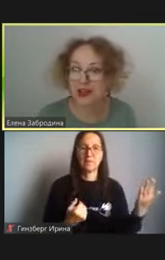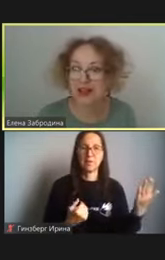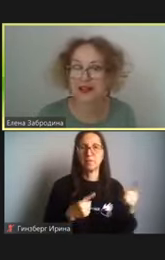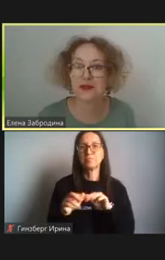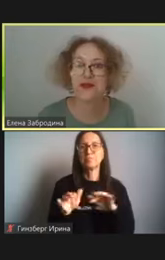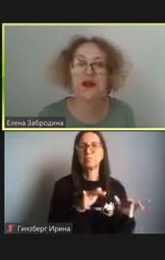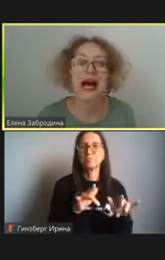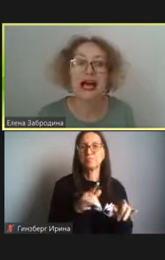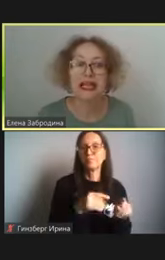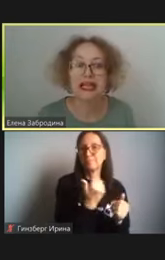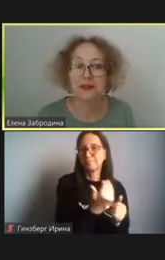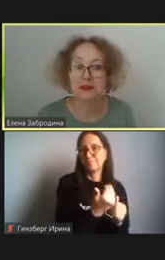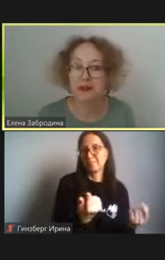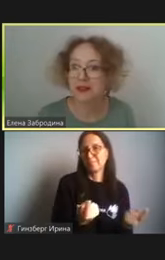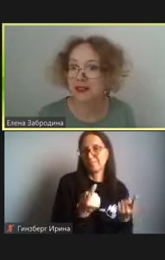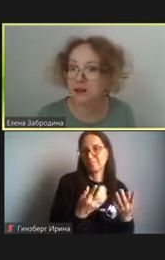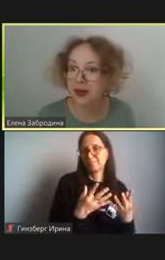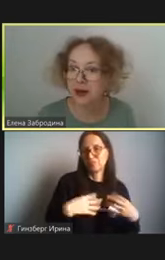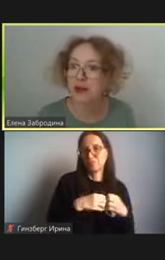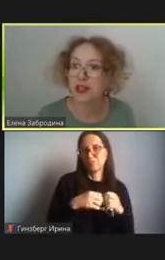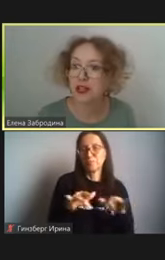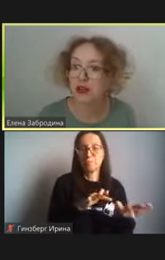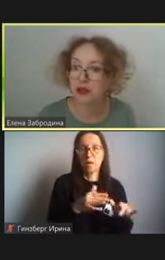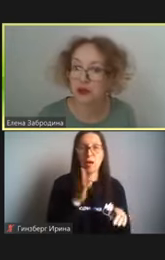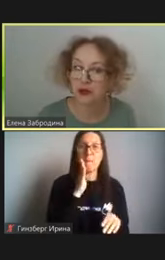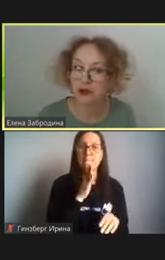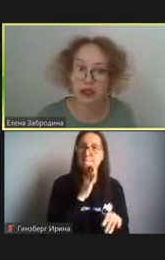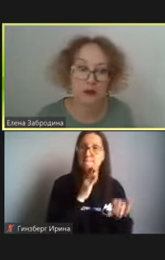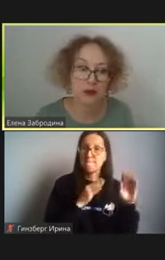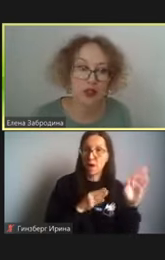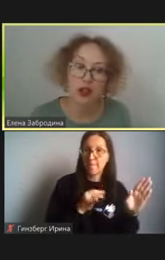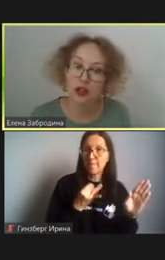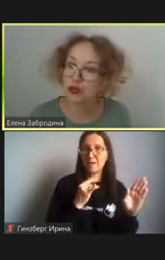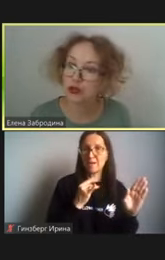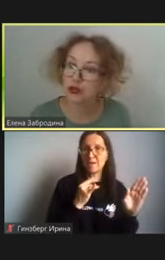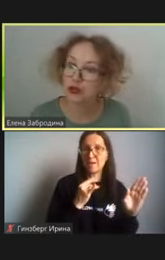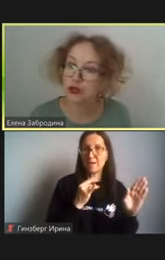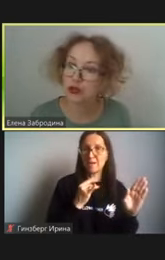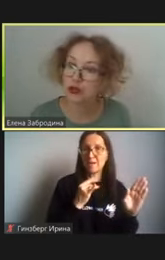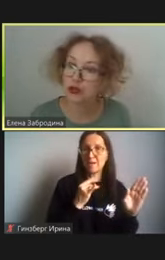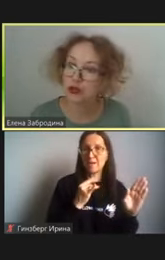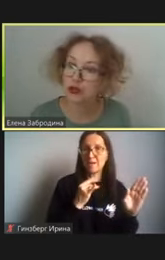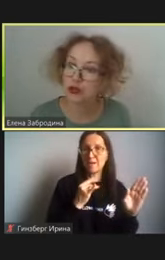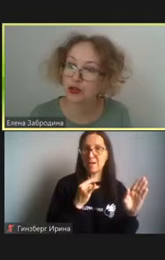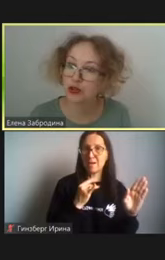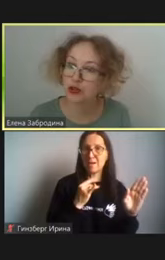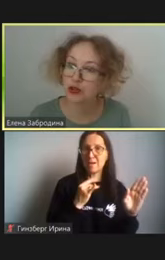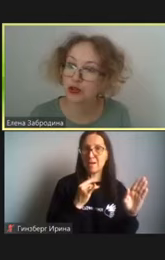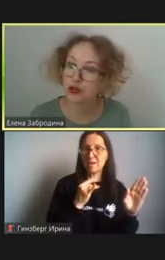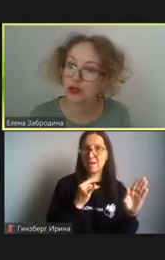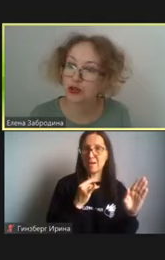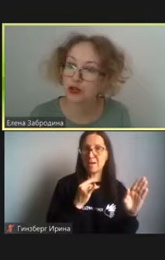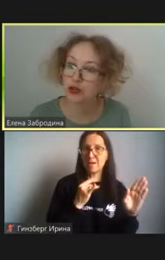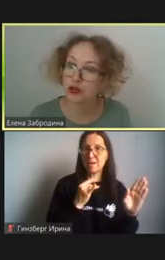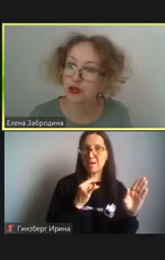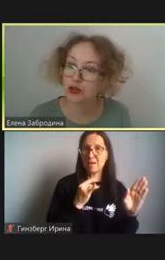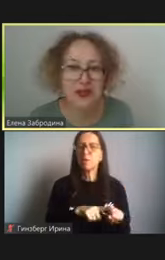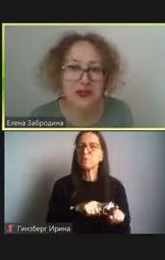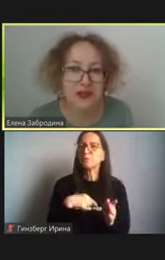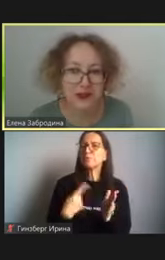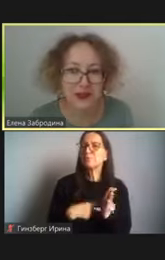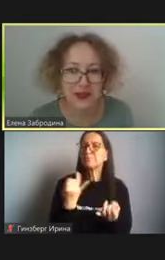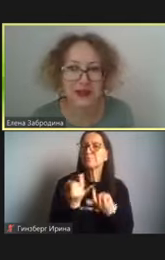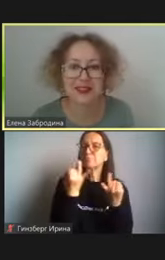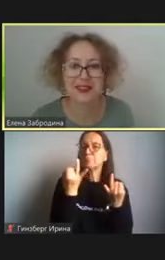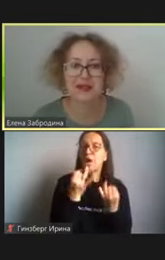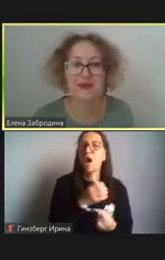сценку жанровую. И мы видим здесь маму и ее ребенка. И ребенок что-то явно спрашивает, что чем-то он интересуется. Что